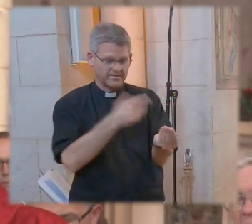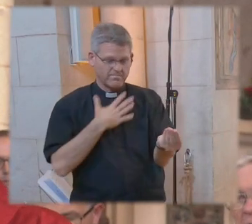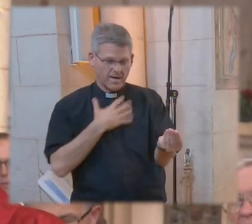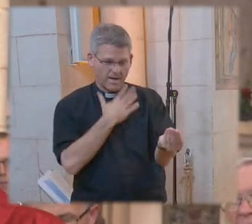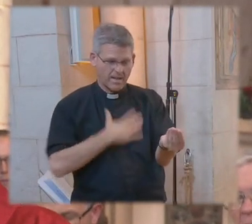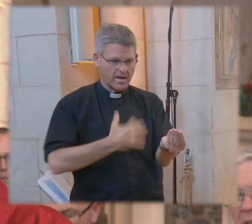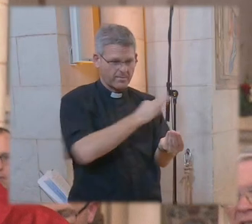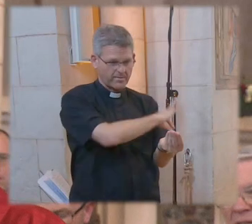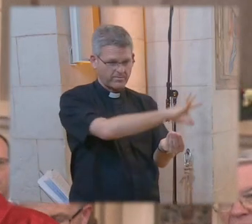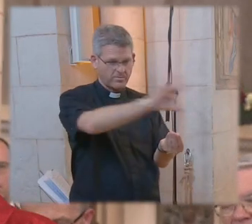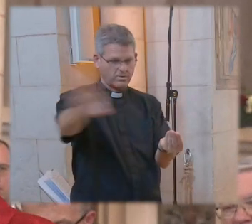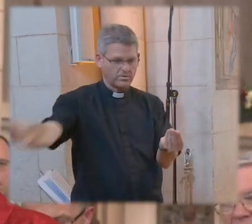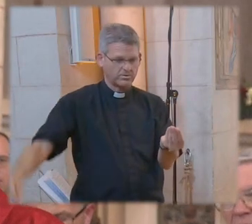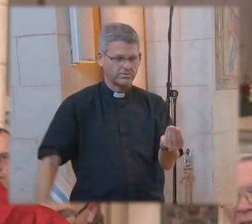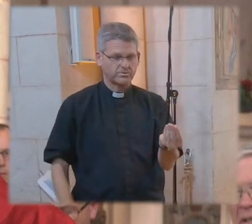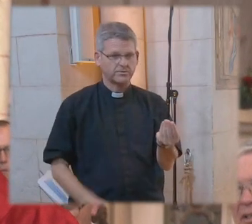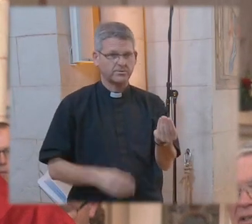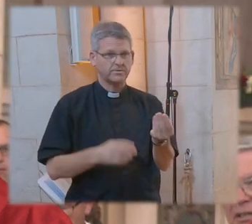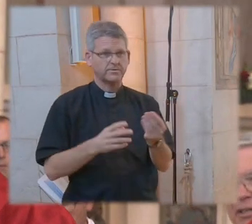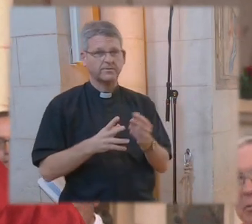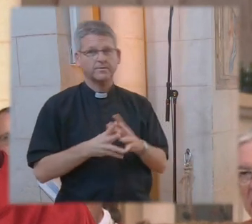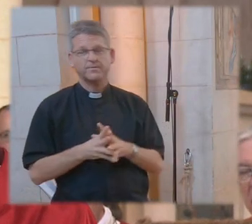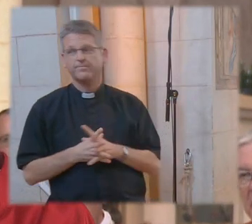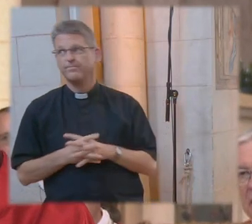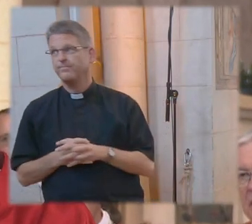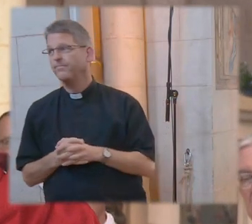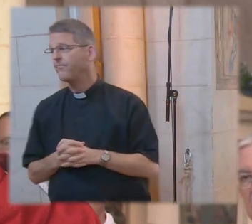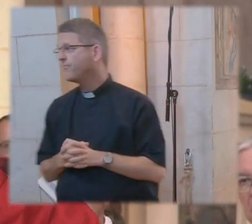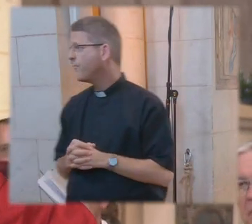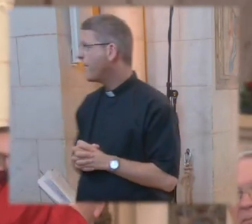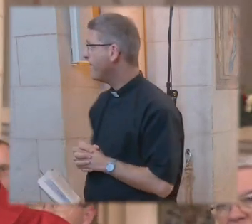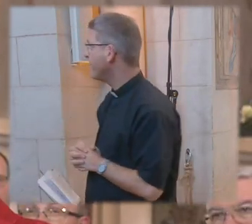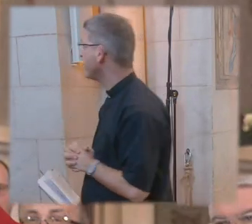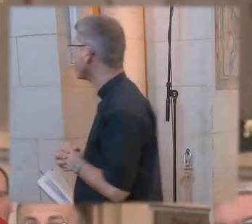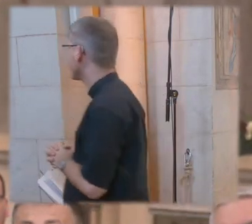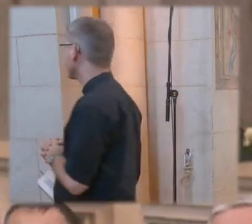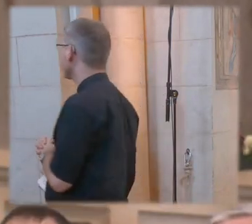ist mein Leib, der für euch hingegeben wird.